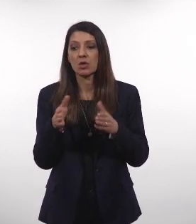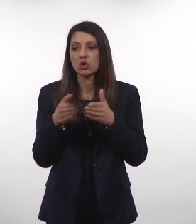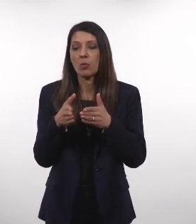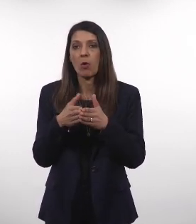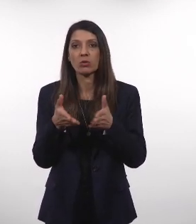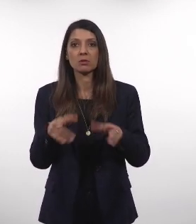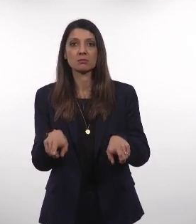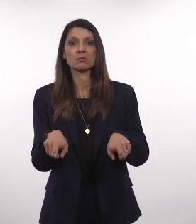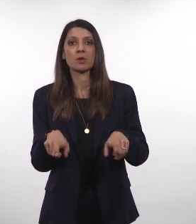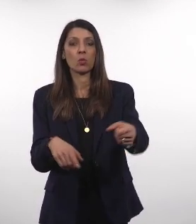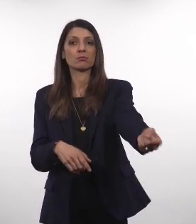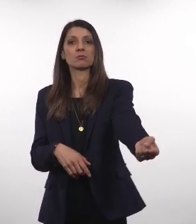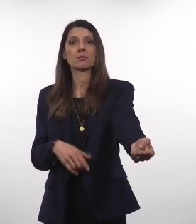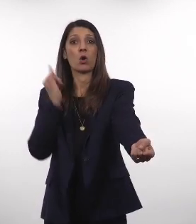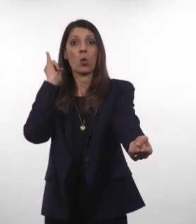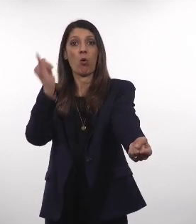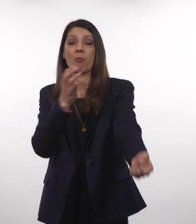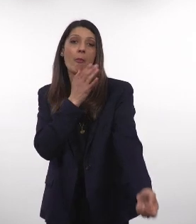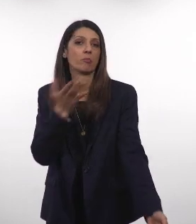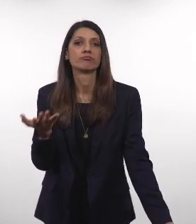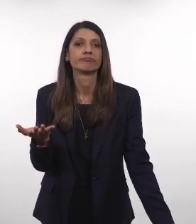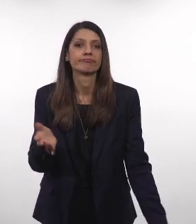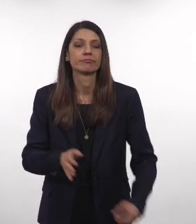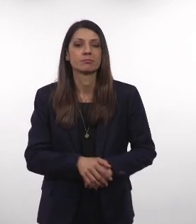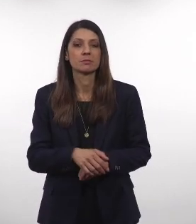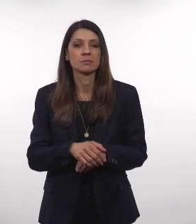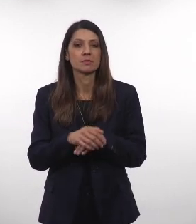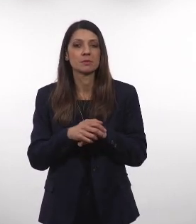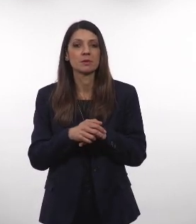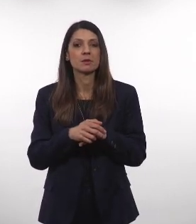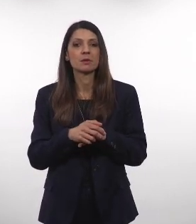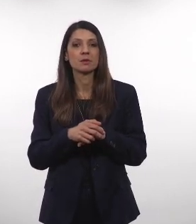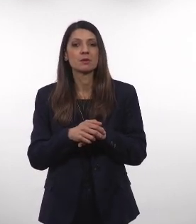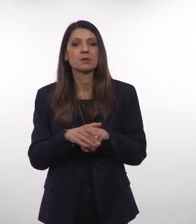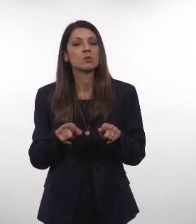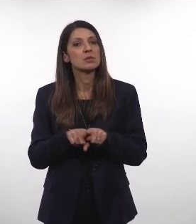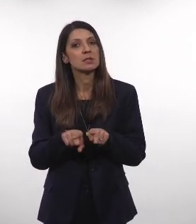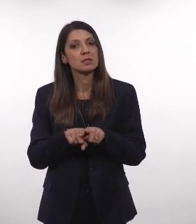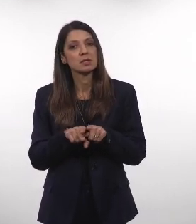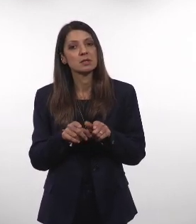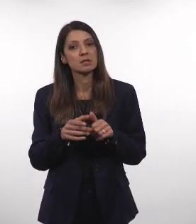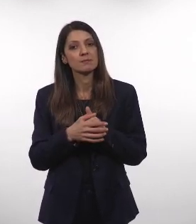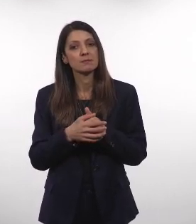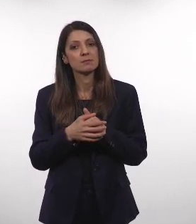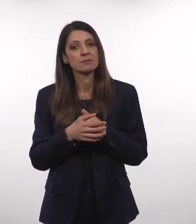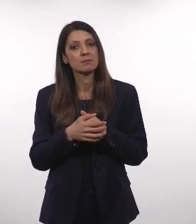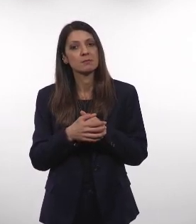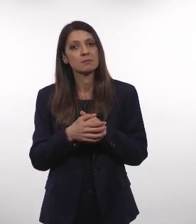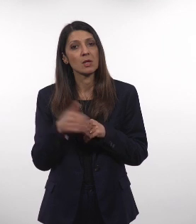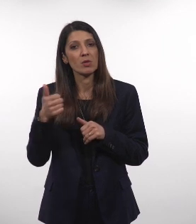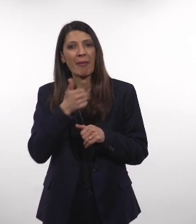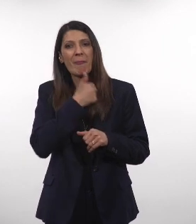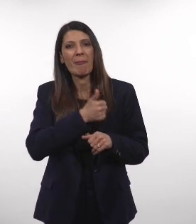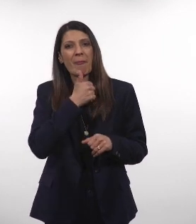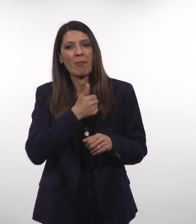cas, d'étendre le bras pour pouvoir permettre le prélèvement sanguin, et également que la douleur chez lui